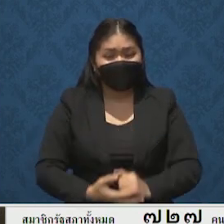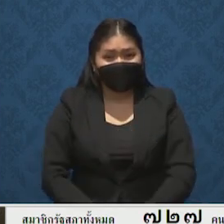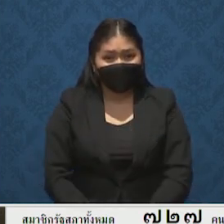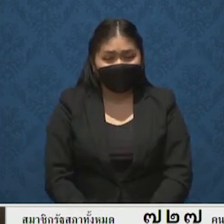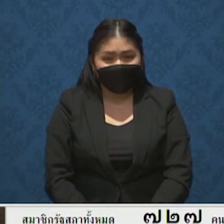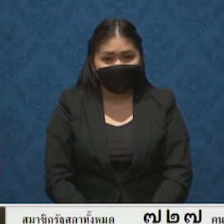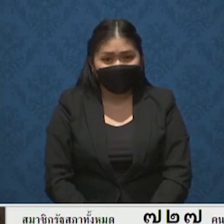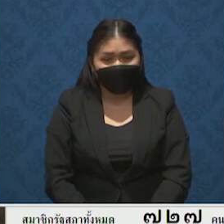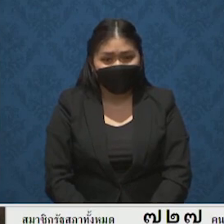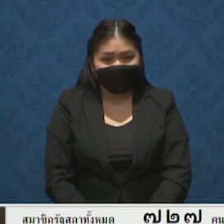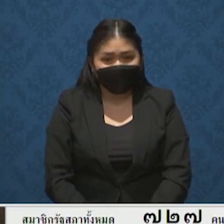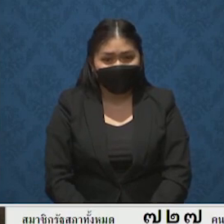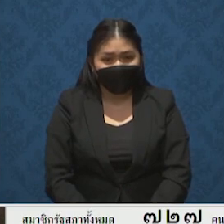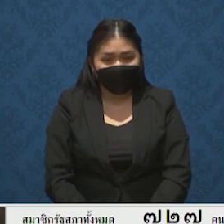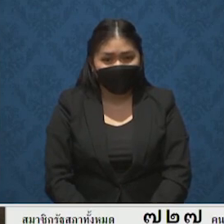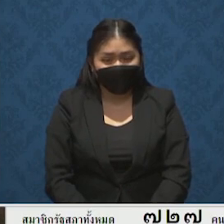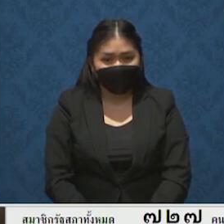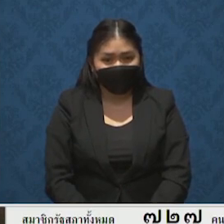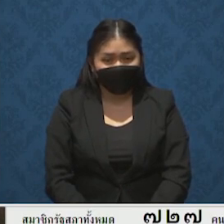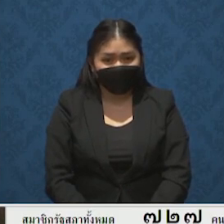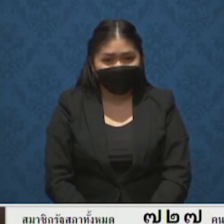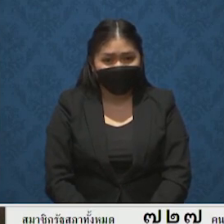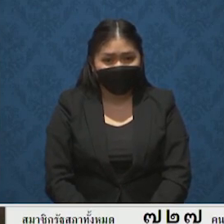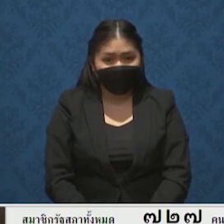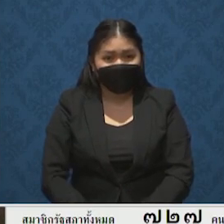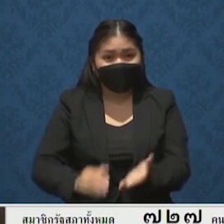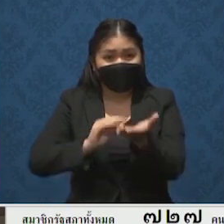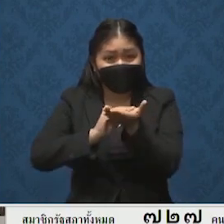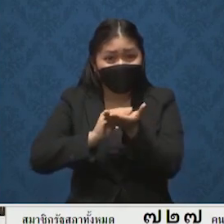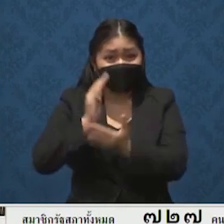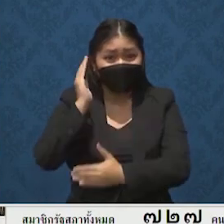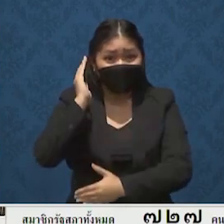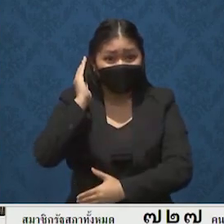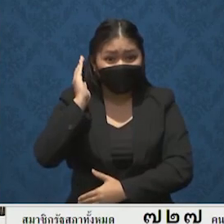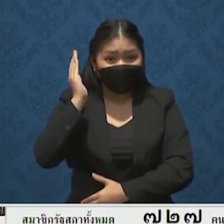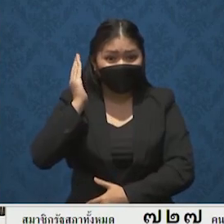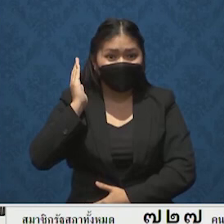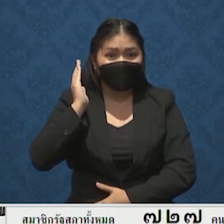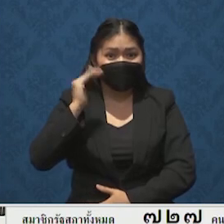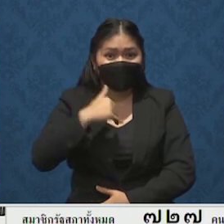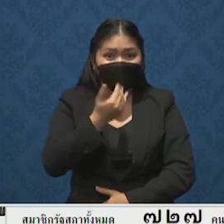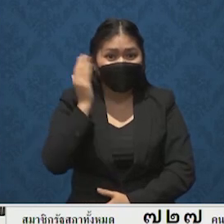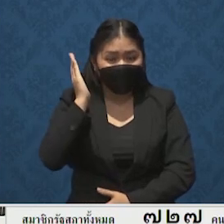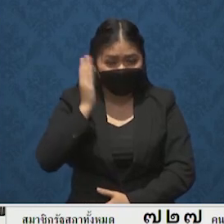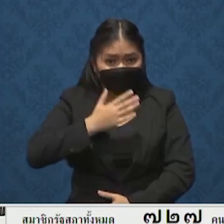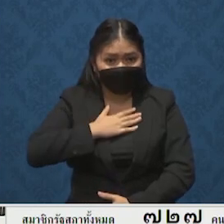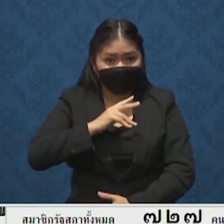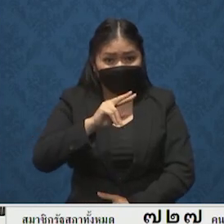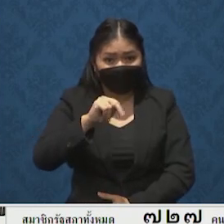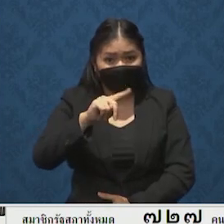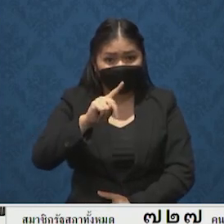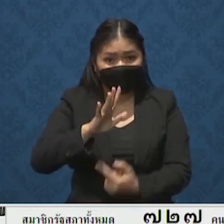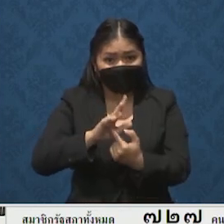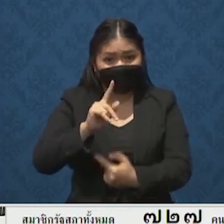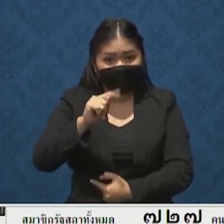เข้าดาวแล้วท่านประธานครับณัฐวุฒิครับ ครับผม ท่านประธานที่เคารพผมณัฐวุฒิบัวประทุมบัญชีราย